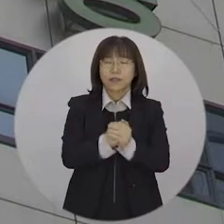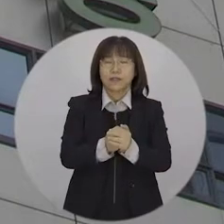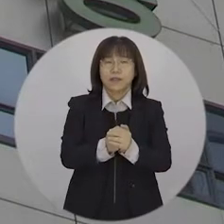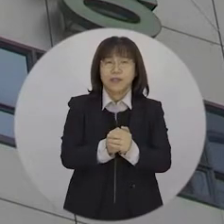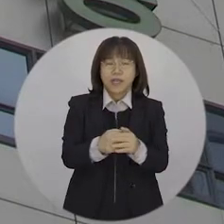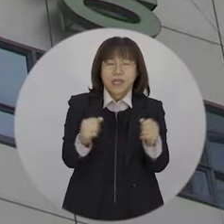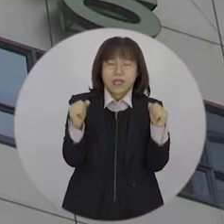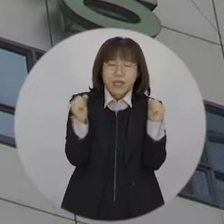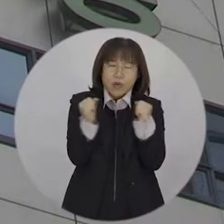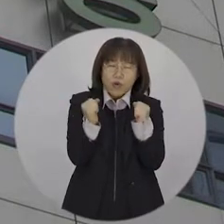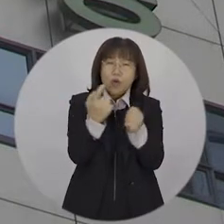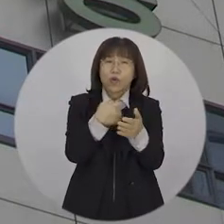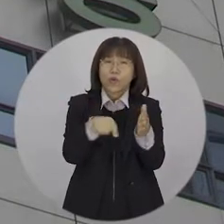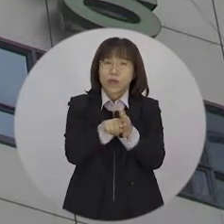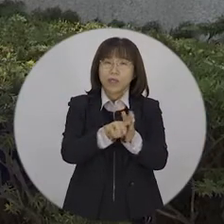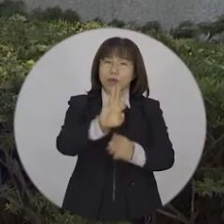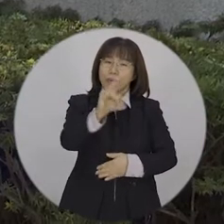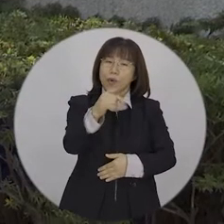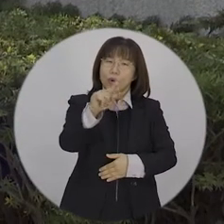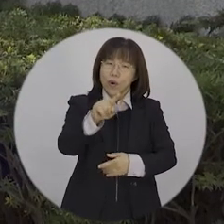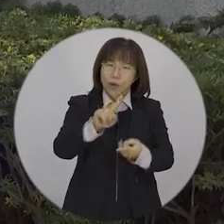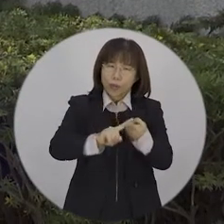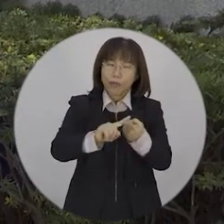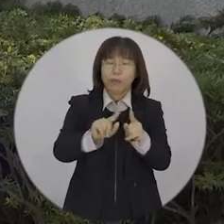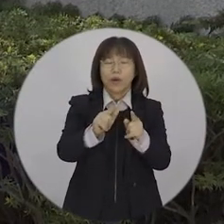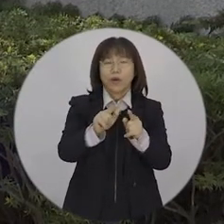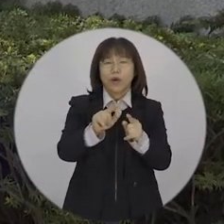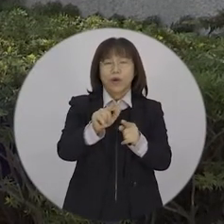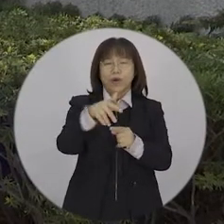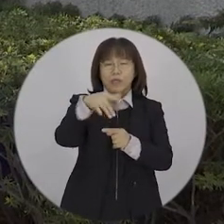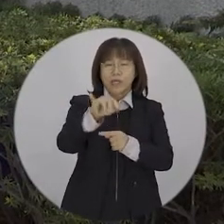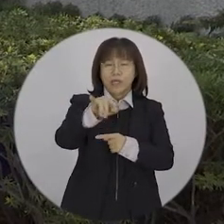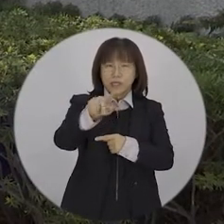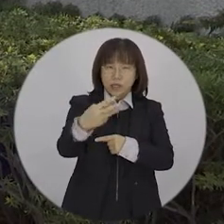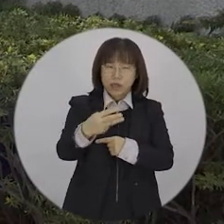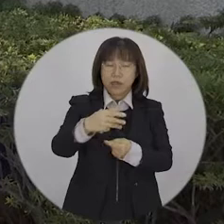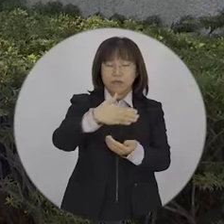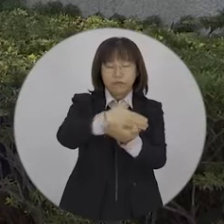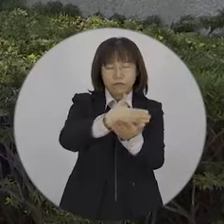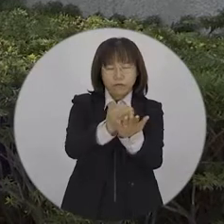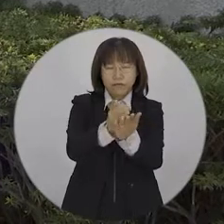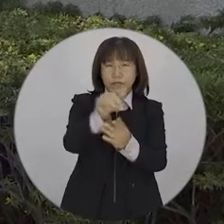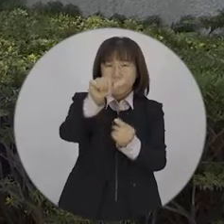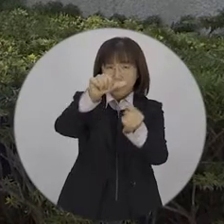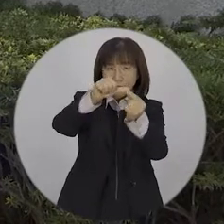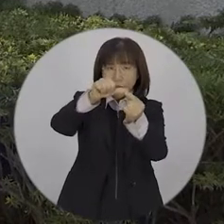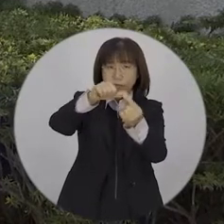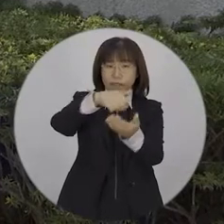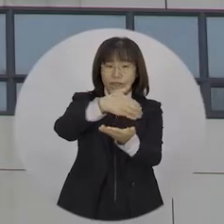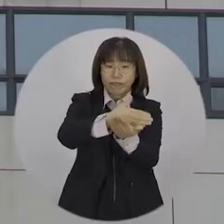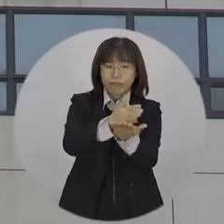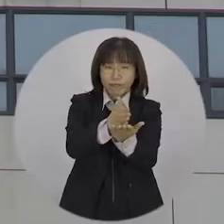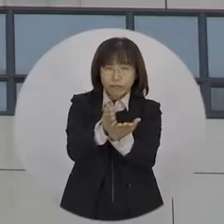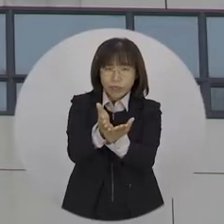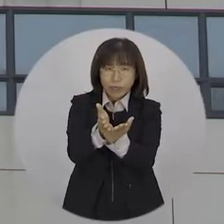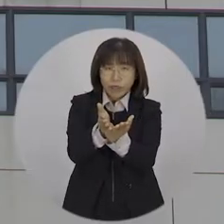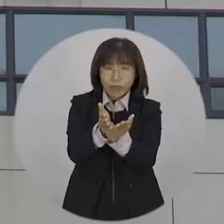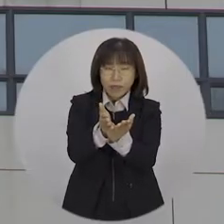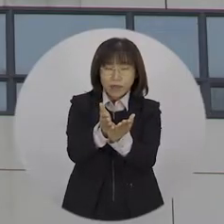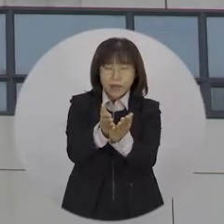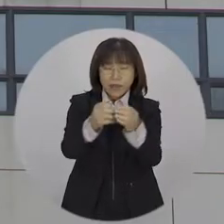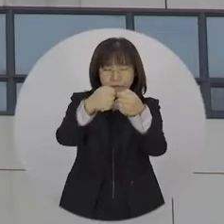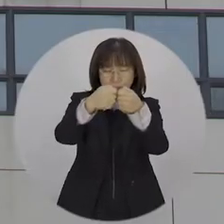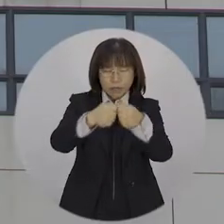밀접한 보건 환경 한파 재설 안전 민생 안정 등 5개 분야별 세부 계획을 수립하고